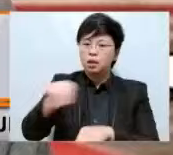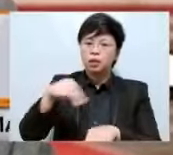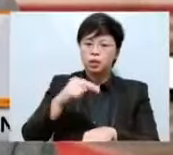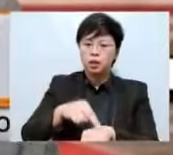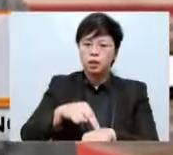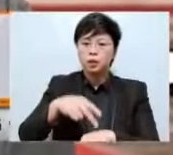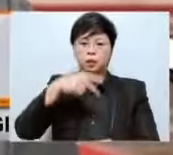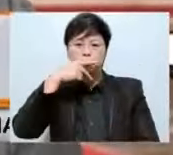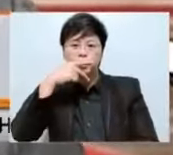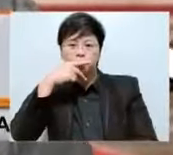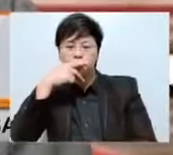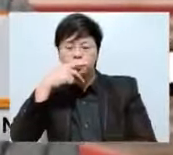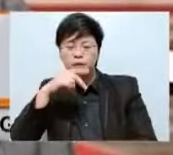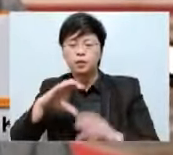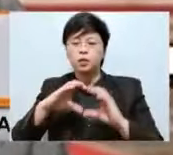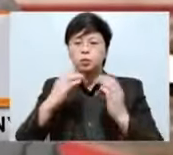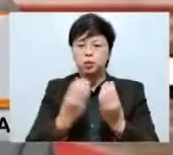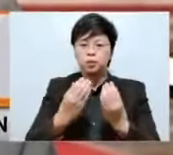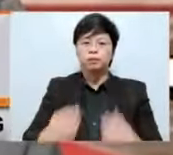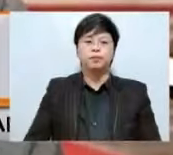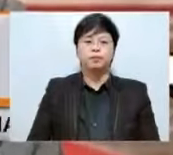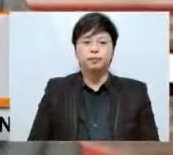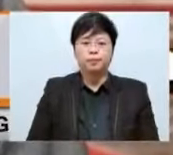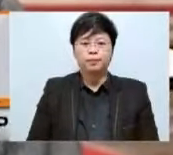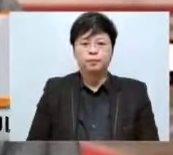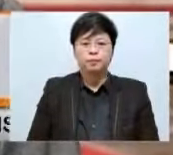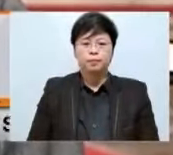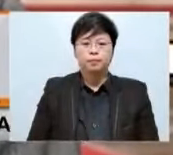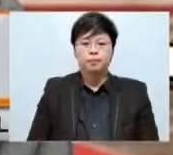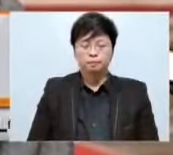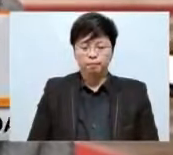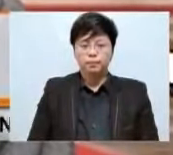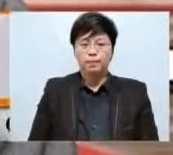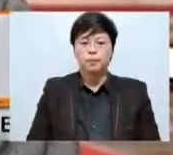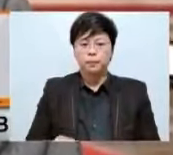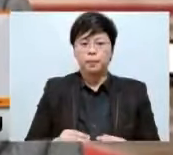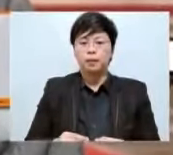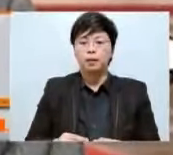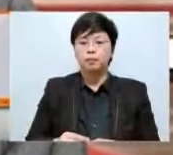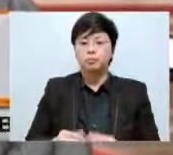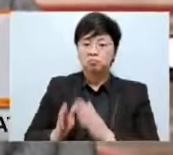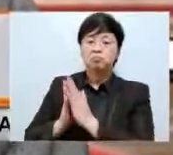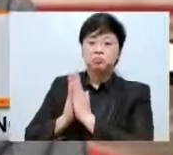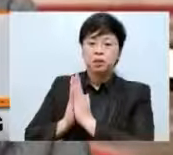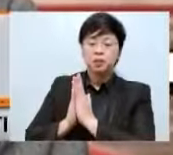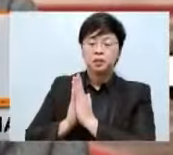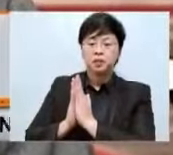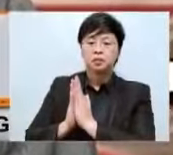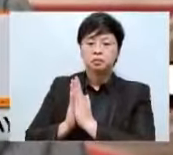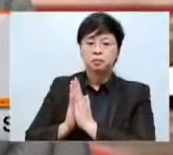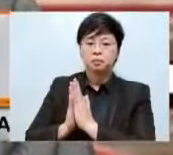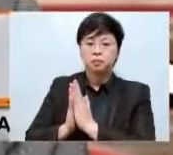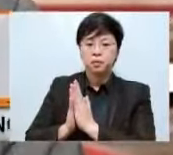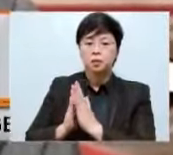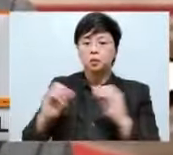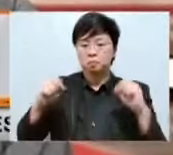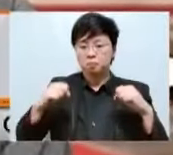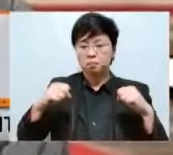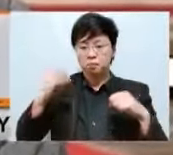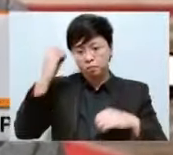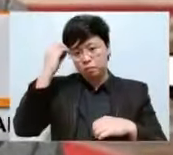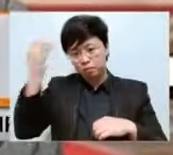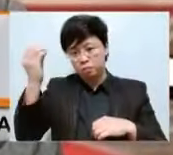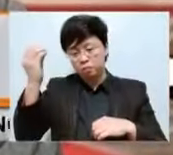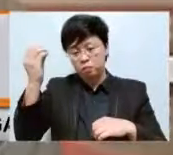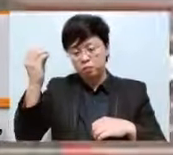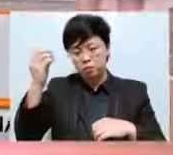walang violation. Pero para mas masigurado, titingnan natin at hihingi natin ang pagsang-ayon, ang opinion ng National